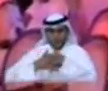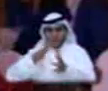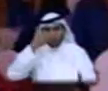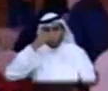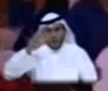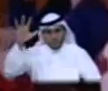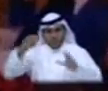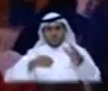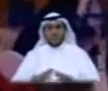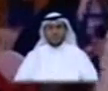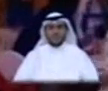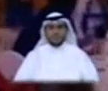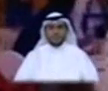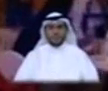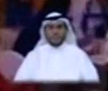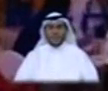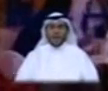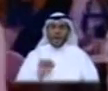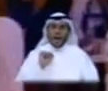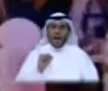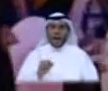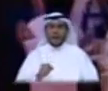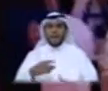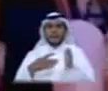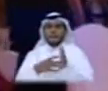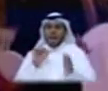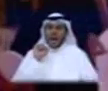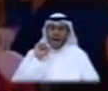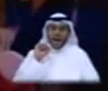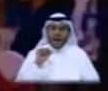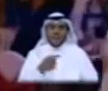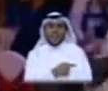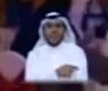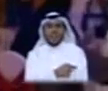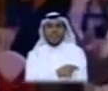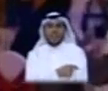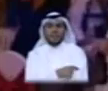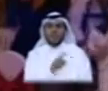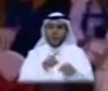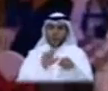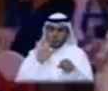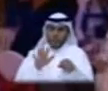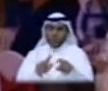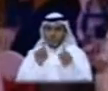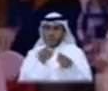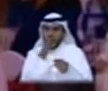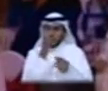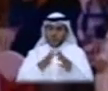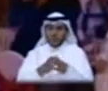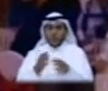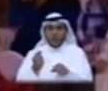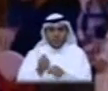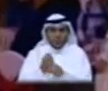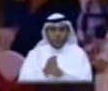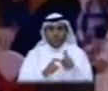الشبابية. معهد التمريض مشارك في البوث الخاص له للاستعراض للبرامج الموجودة في معهد